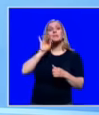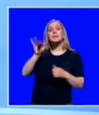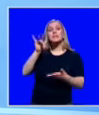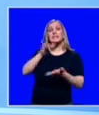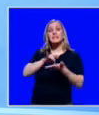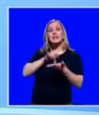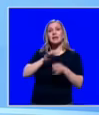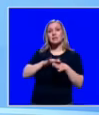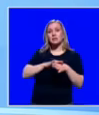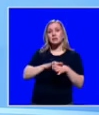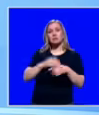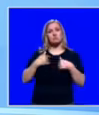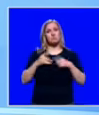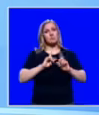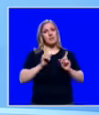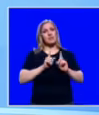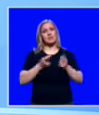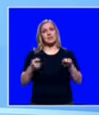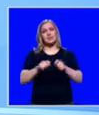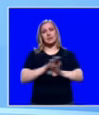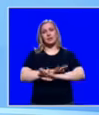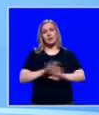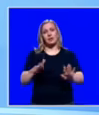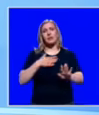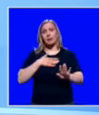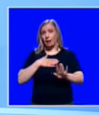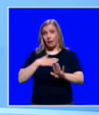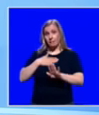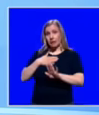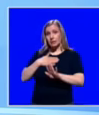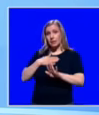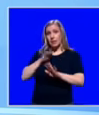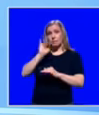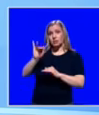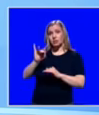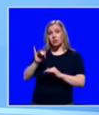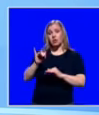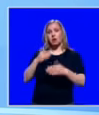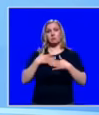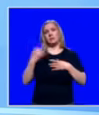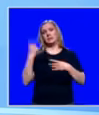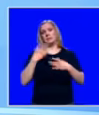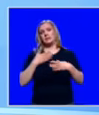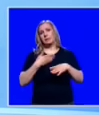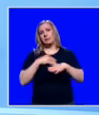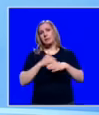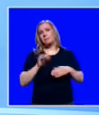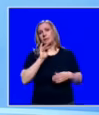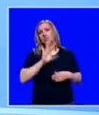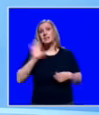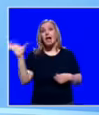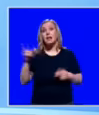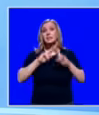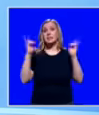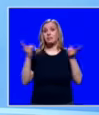Въглищните централи не трябва да бъдат затварени според нас. Имат ли бъдеще? И ние ще направим всичко за възможно да не ги затворим. Естествено, че имат бъдеще. В цял свят имат